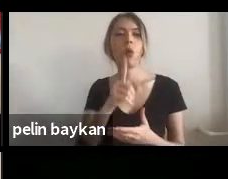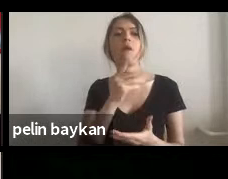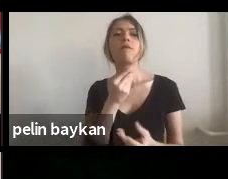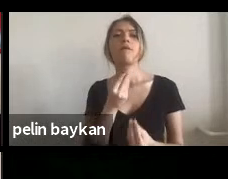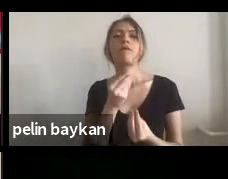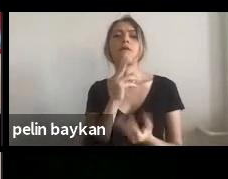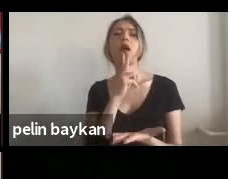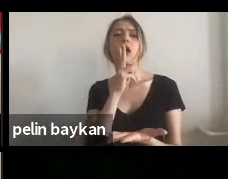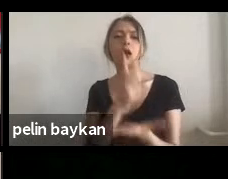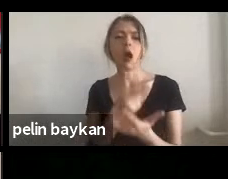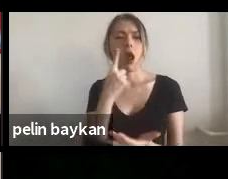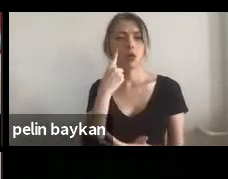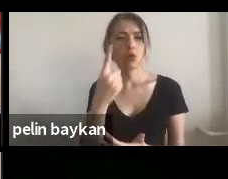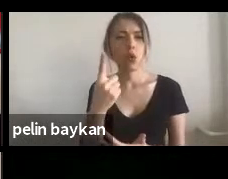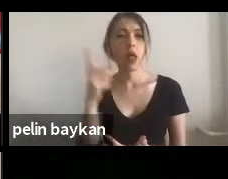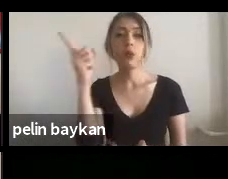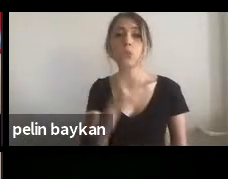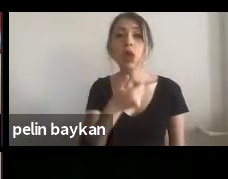kararların %60'ı